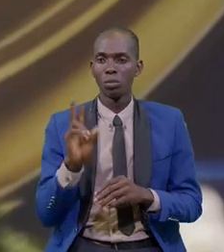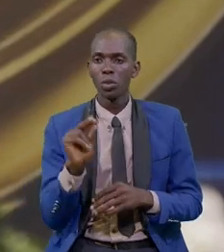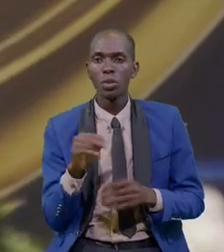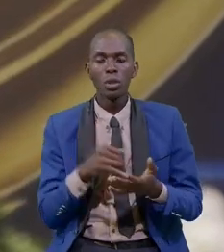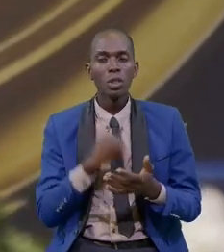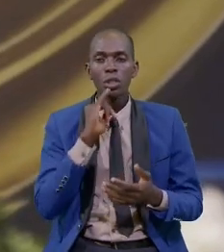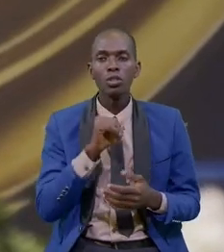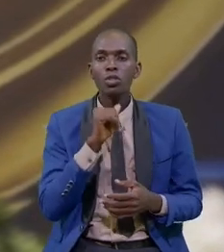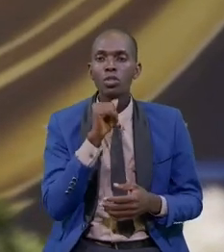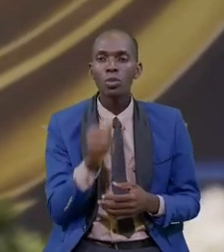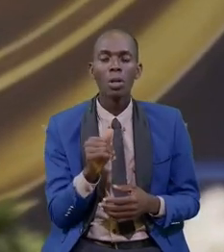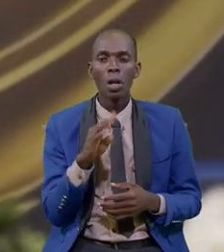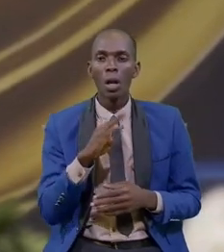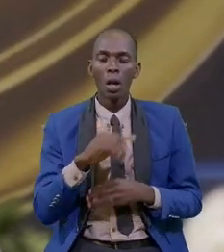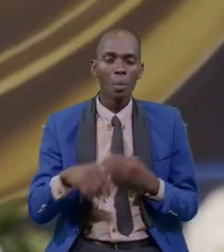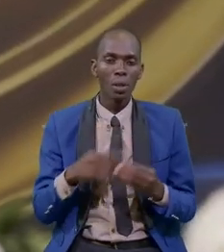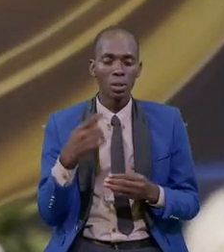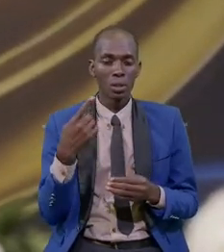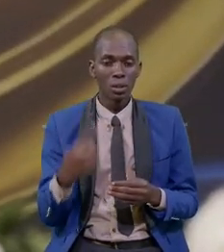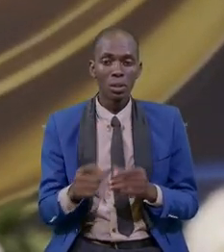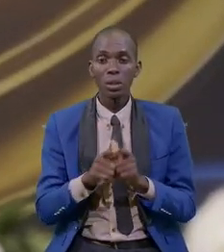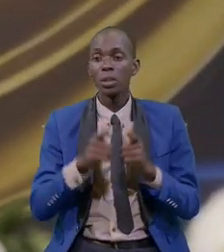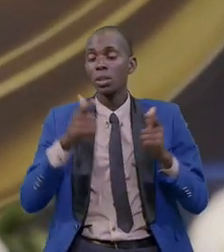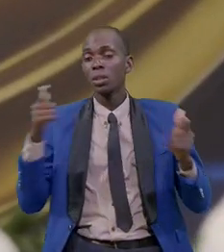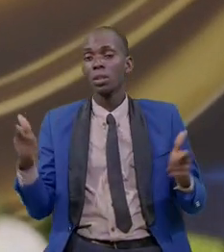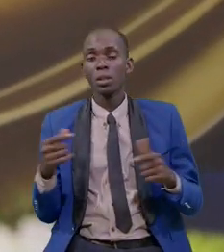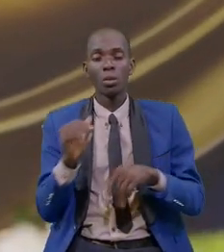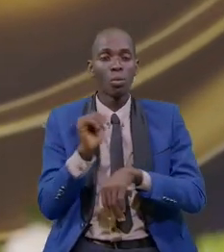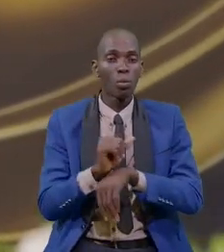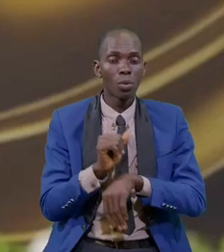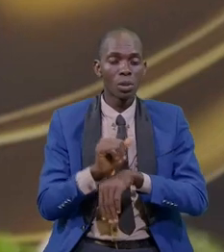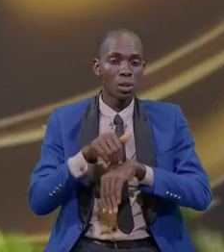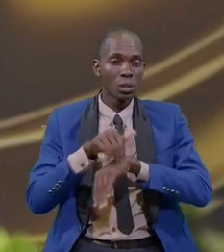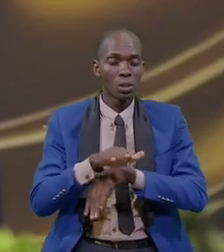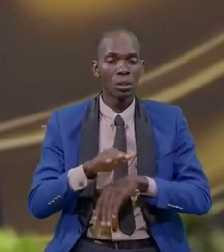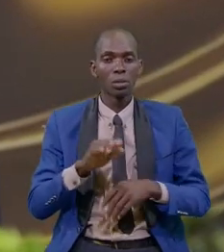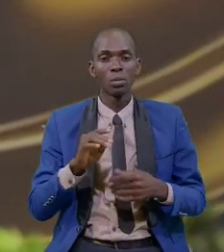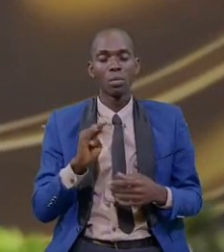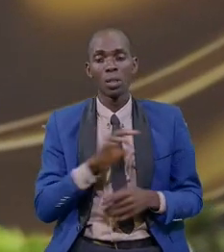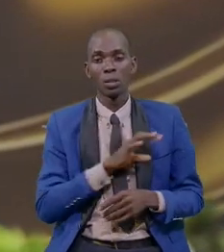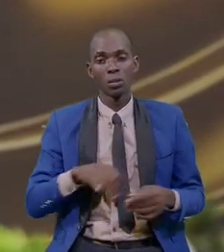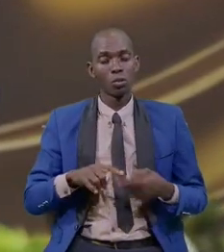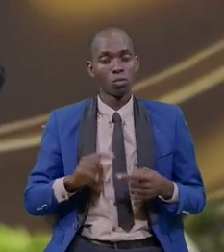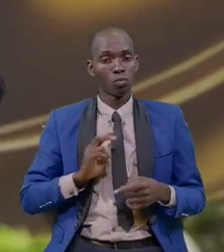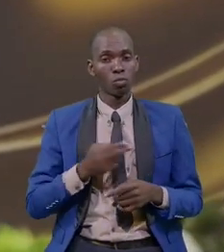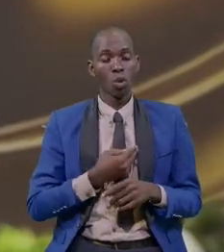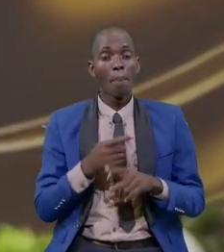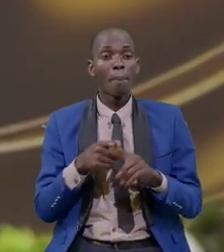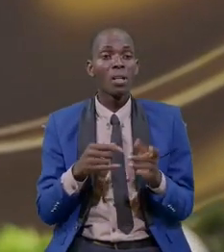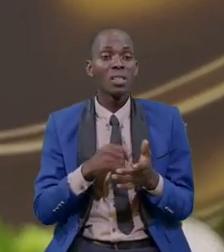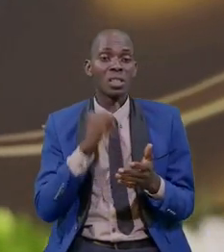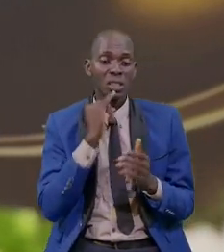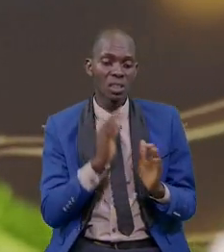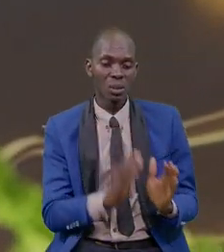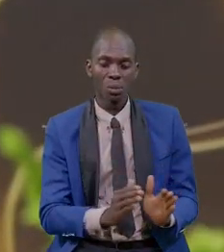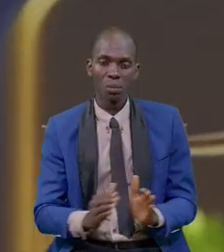n'est pas à propos de la grande commission que Jésus nous a donnée, mais à propos de la préparation pour la grande commission. Je